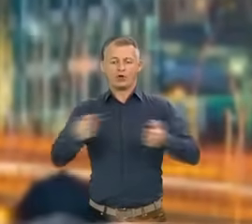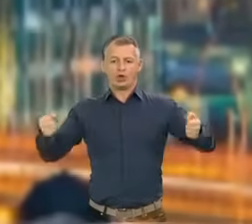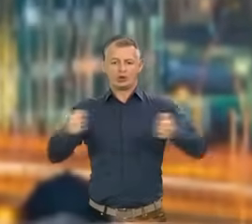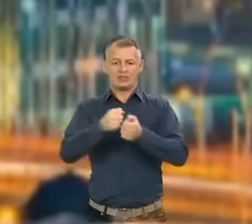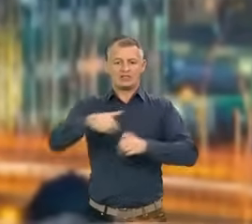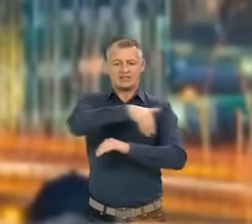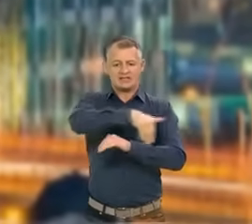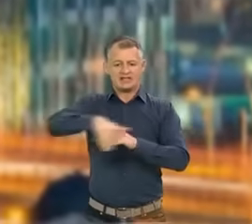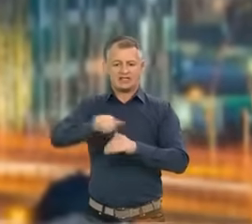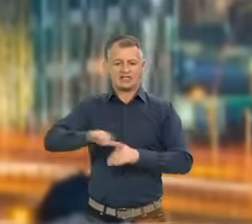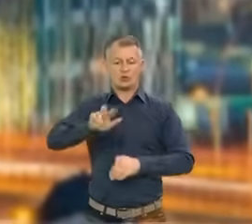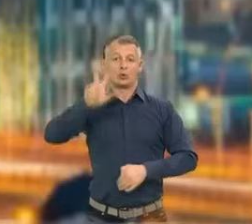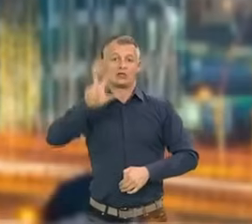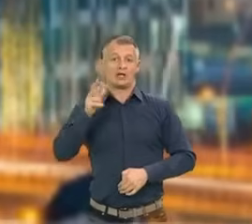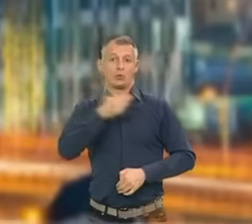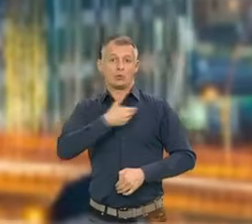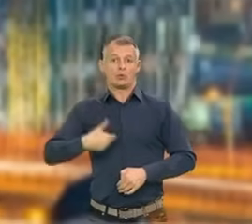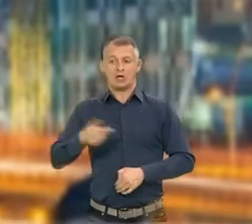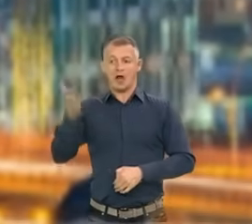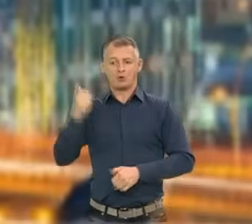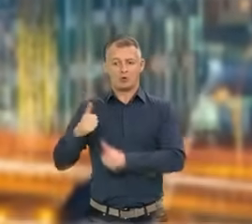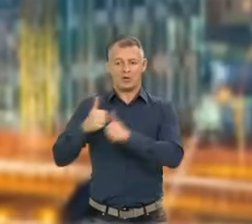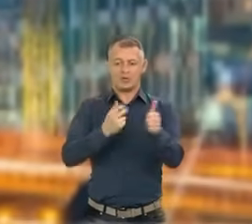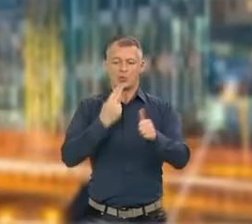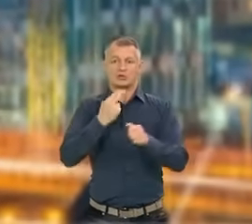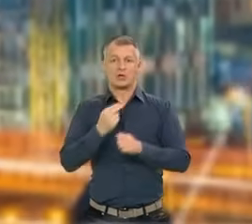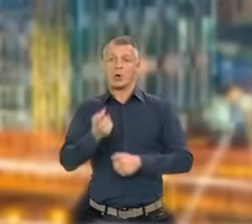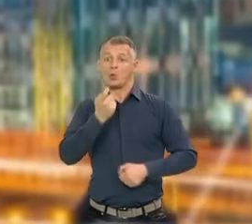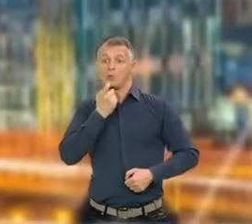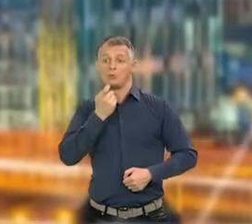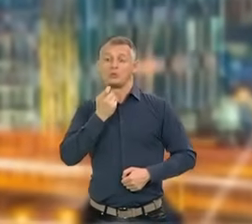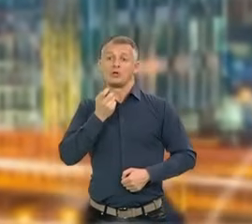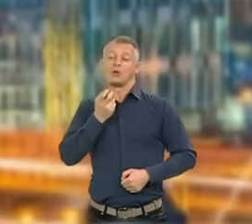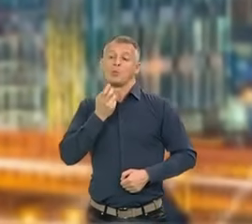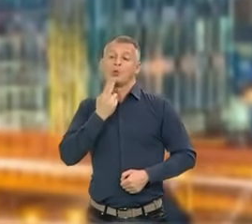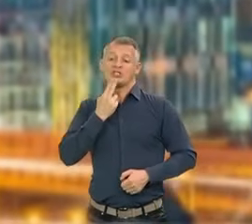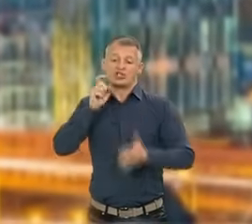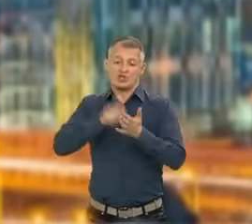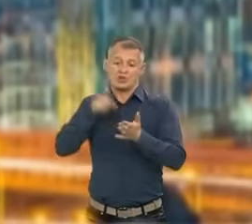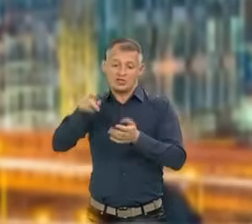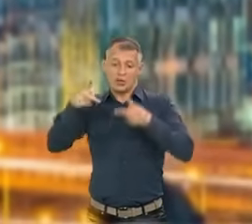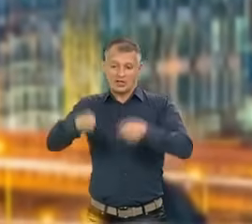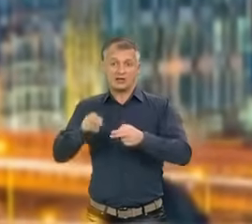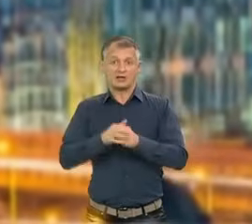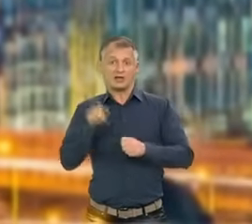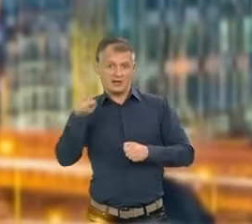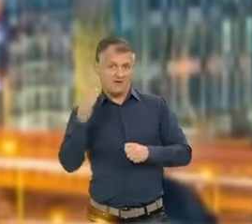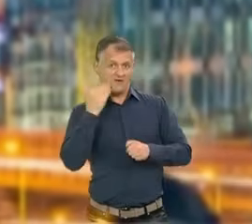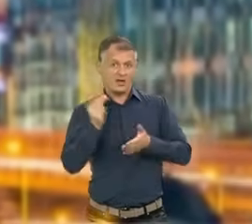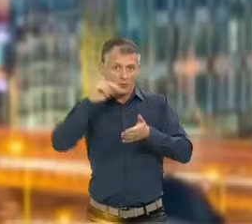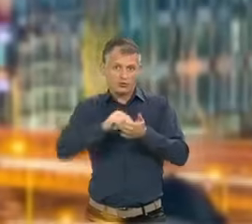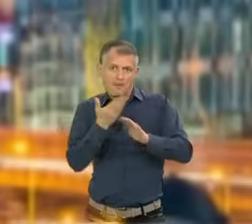stradă din Sectorul 3 al capitalei era urmărită de poliție agenții au făcut semn să oprească însă tânăra a apăsat și mai tare pedala de